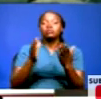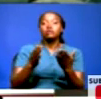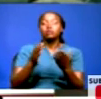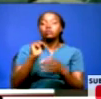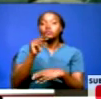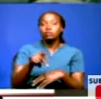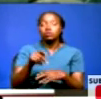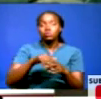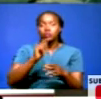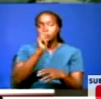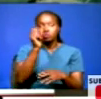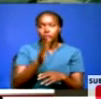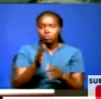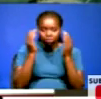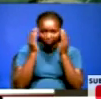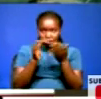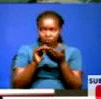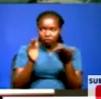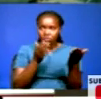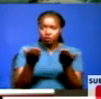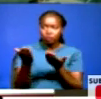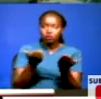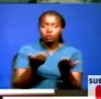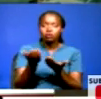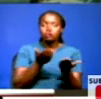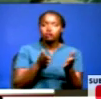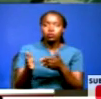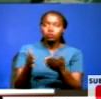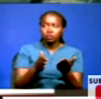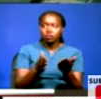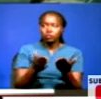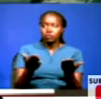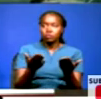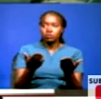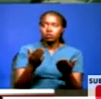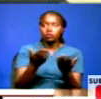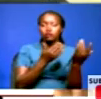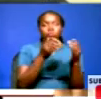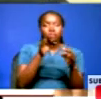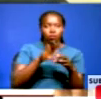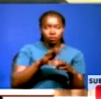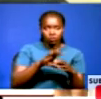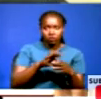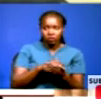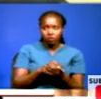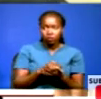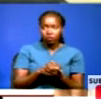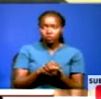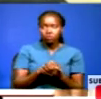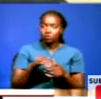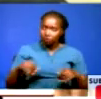mwa Kenya, na kuangazia fursa za kiuchumi ambazo Kenya na jumuiya hiyo zinatazamia kupata kupitia ushirikiano. Very proud that we